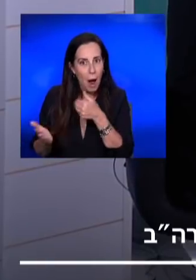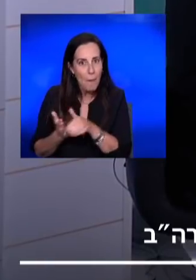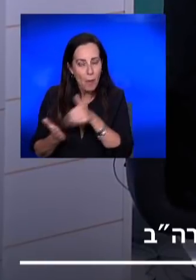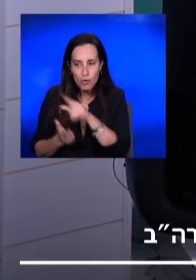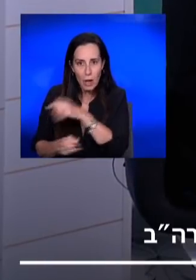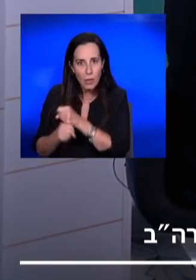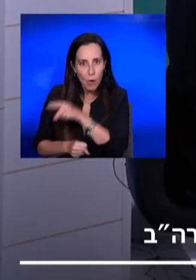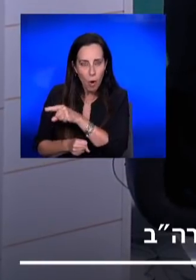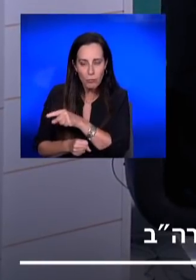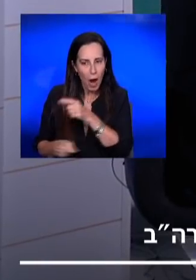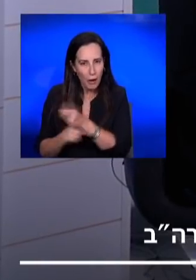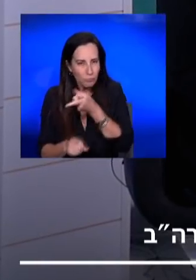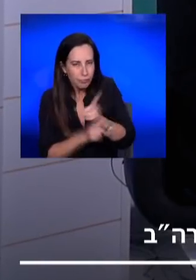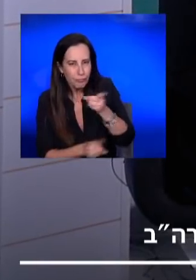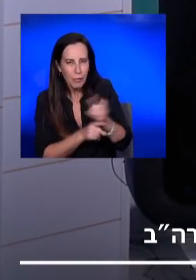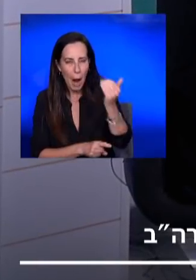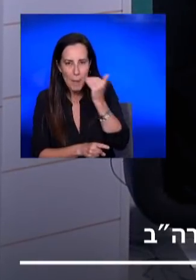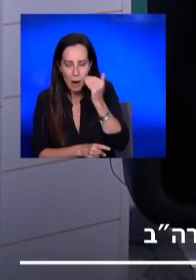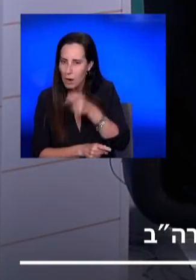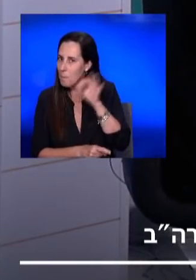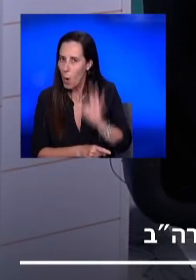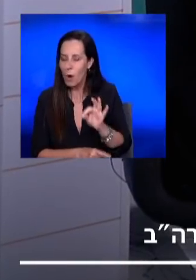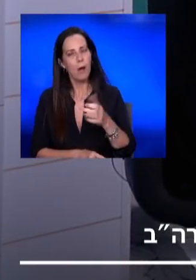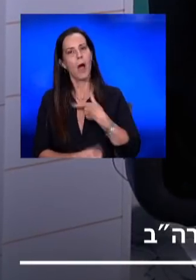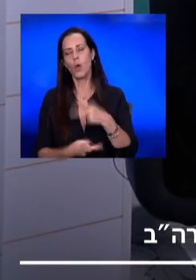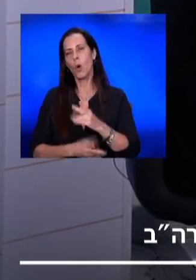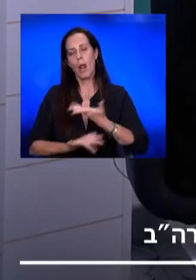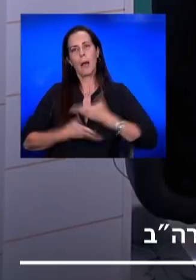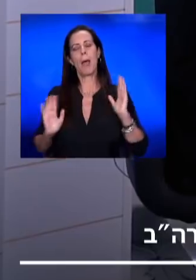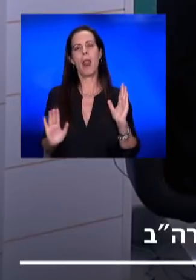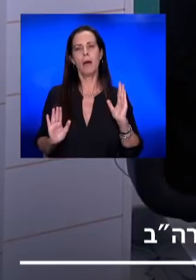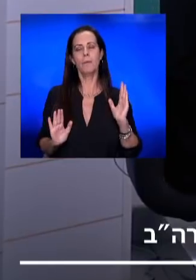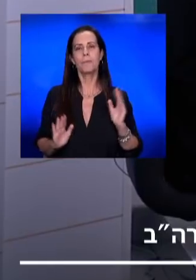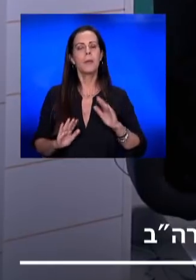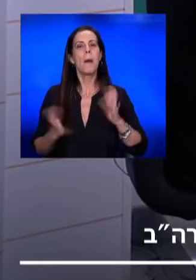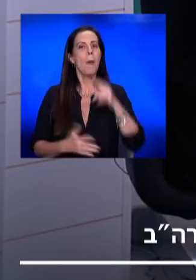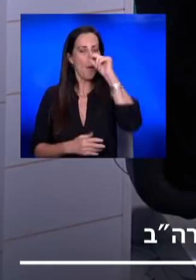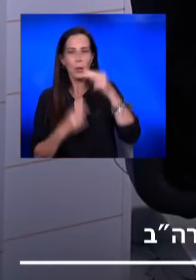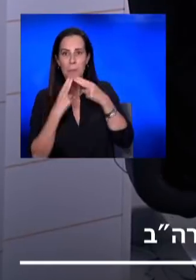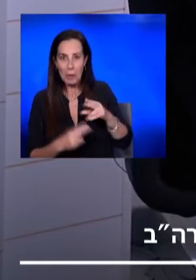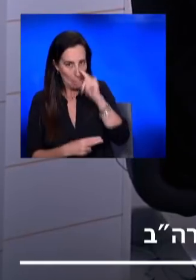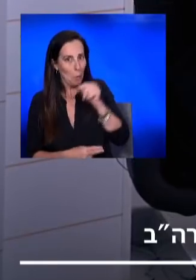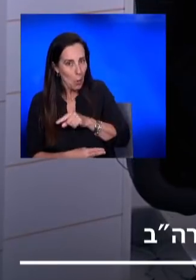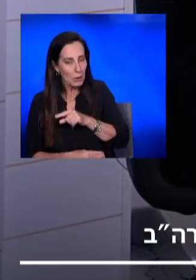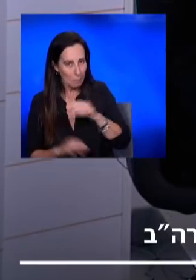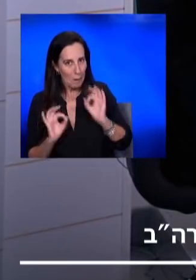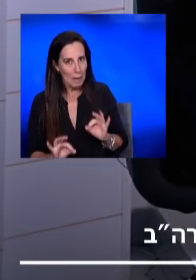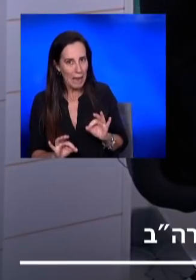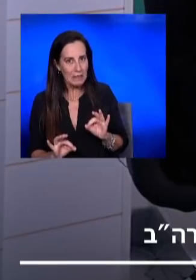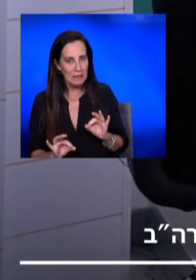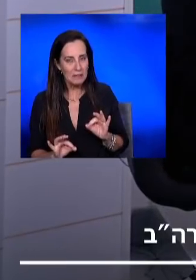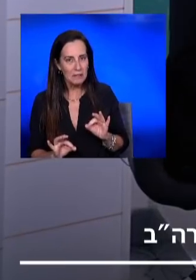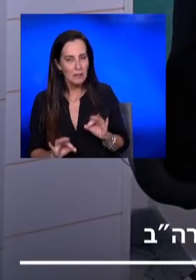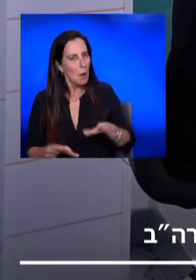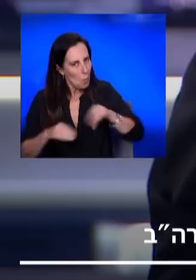האלה, המטריסות האגרסיביות, מהריאות היציבות, אנחנו לא נוכל לשתוק, ומה פוטין השיב, והאם פוטין למעשה